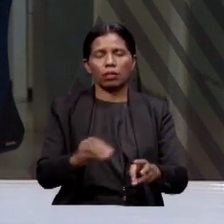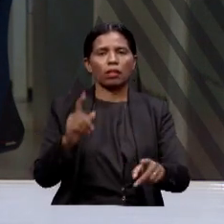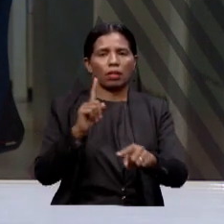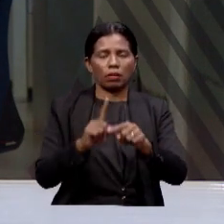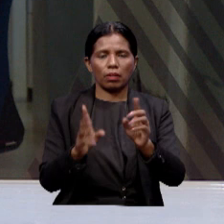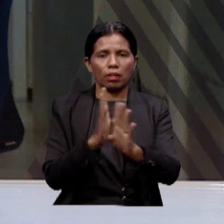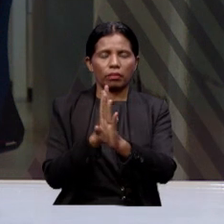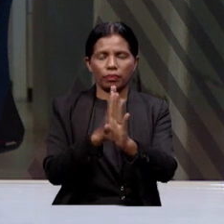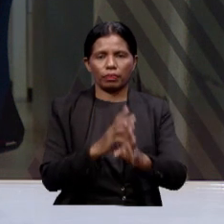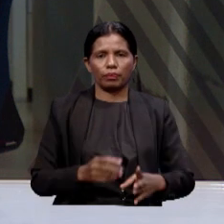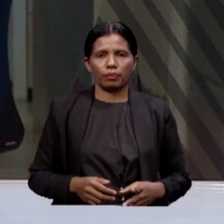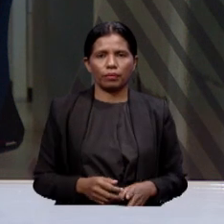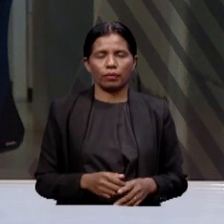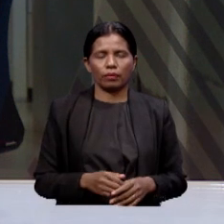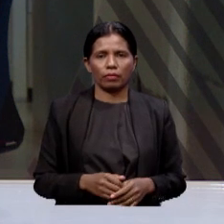engrafamento.